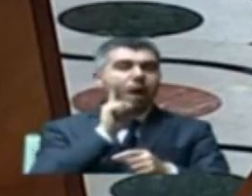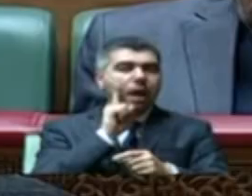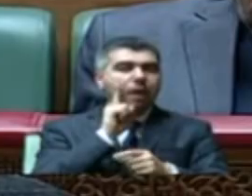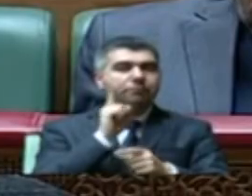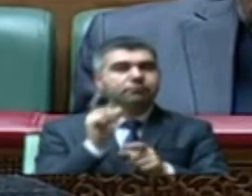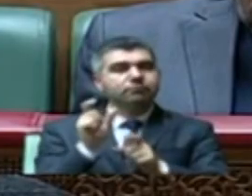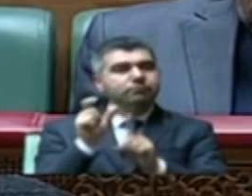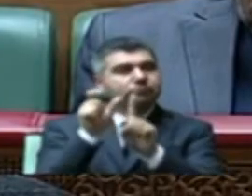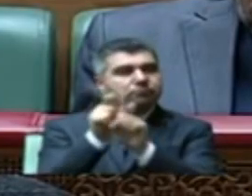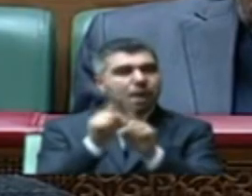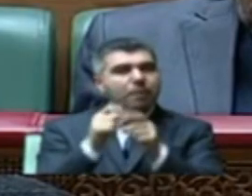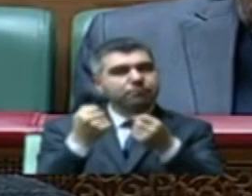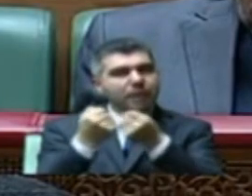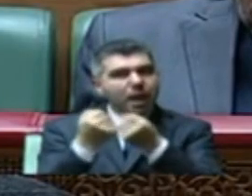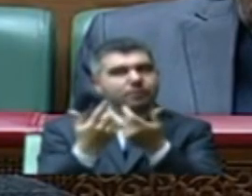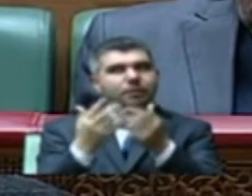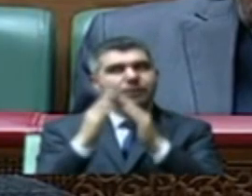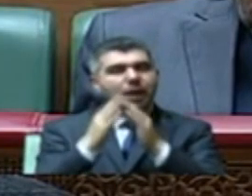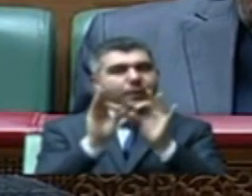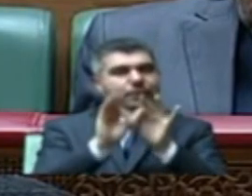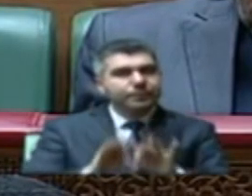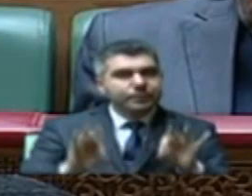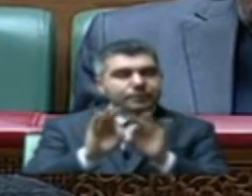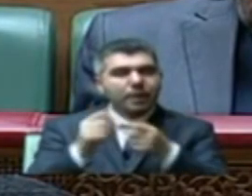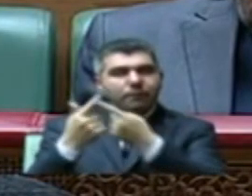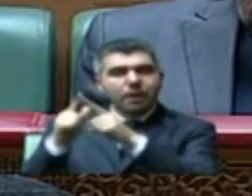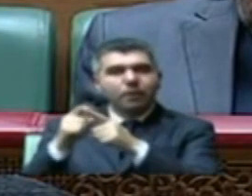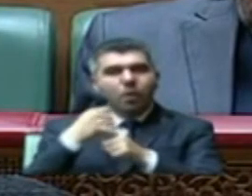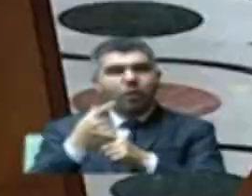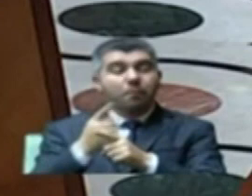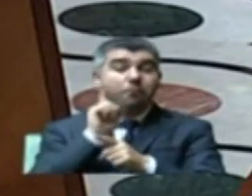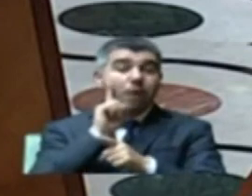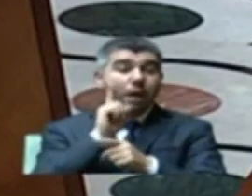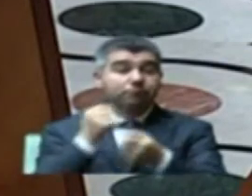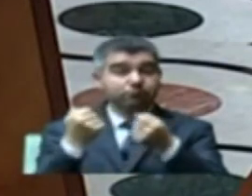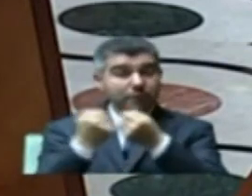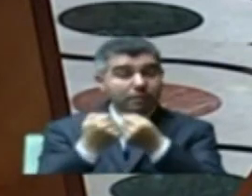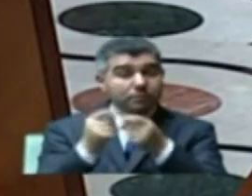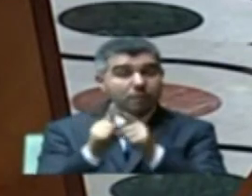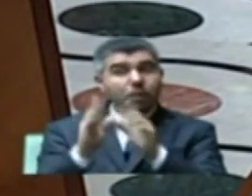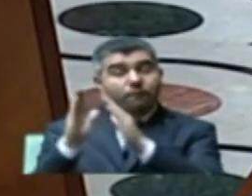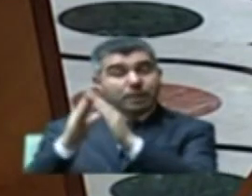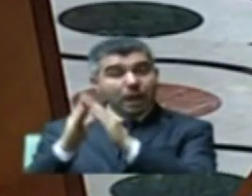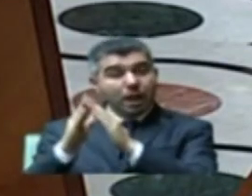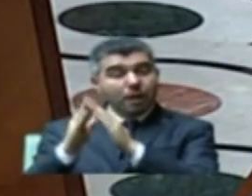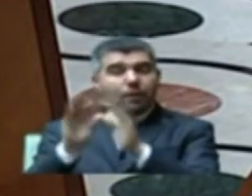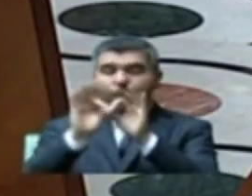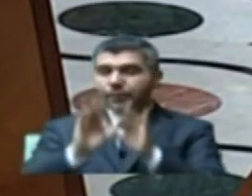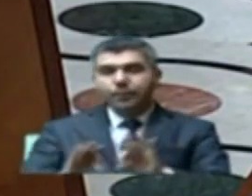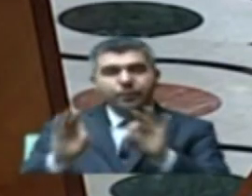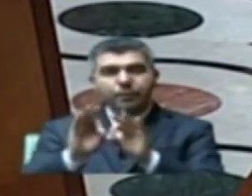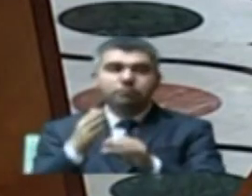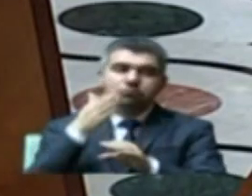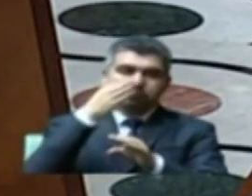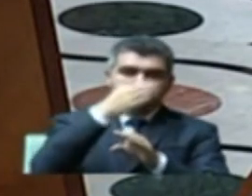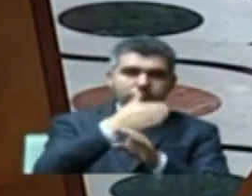كذلك النساء المعنفات بناء على قانون العنف اللي كيشير ان المرأة المعنفة اللي ما تبقاش في البيت ديالها ولا اللي ما عندهاش فين تمشي انها تمشي